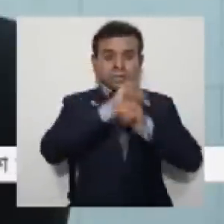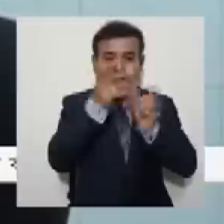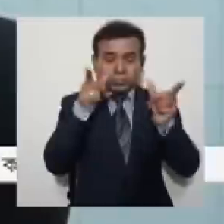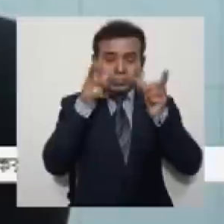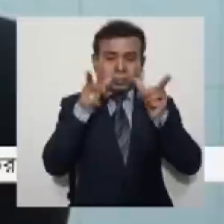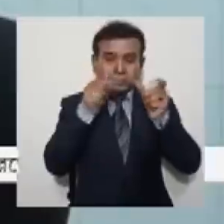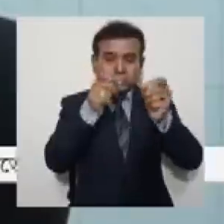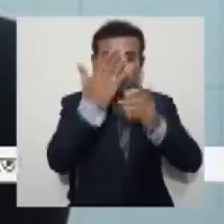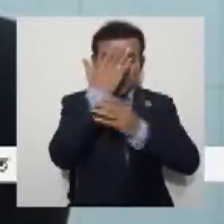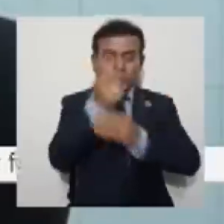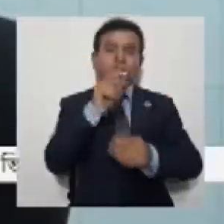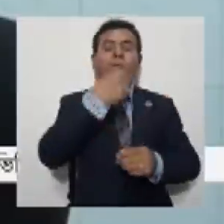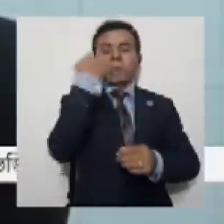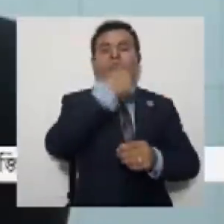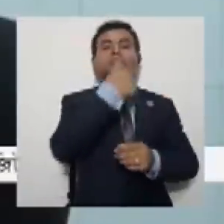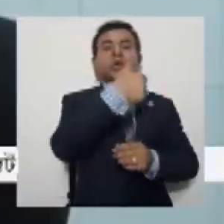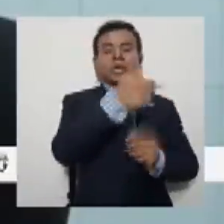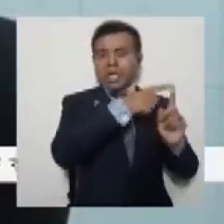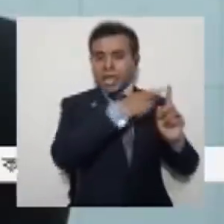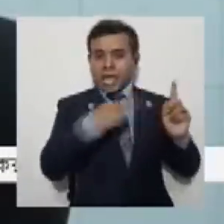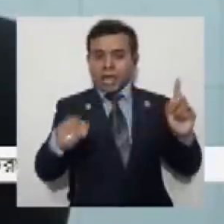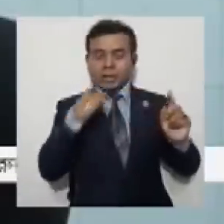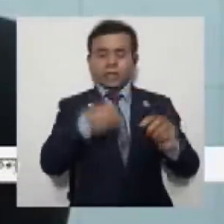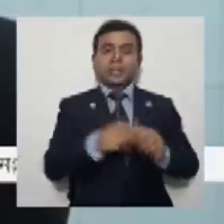23/4/2020 এ আমাদের আক্রান্ত সংখ্যা 414 জন